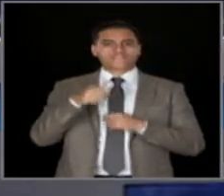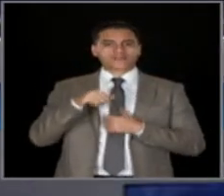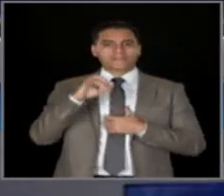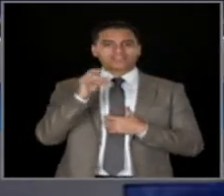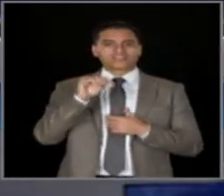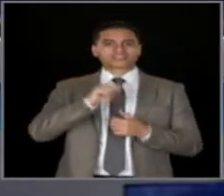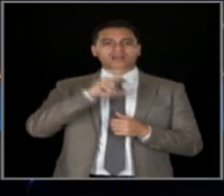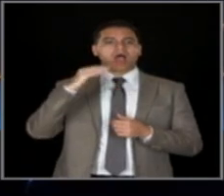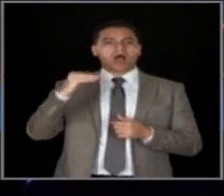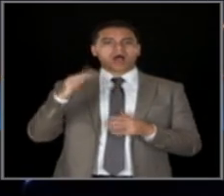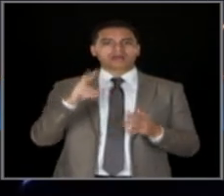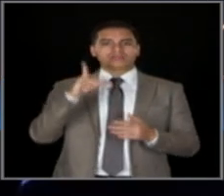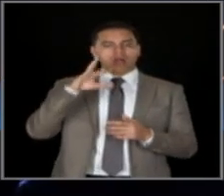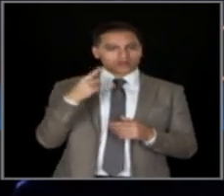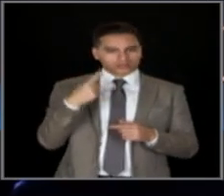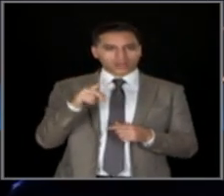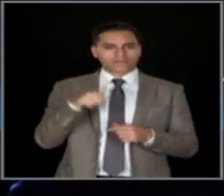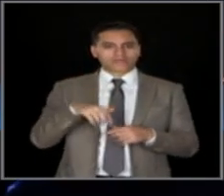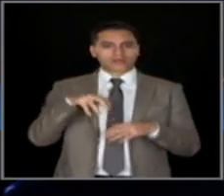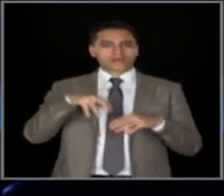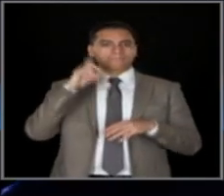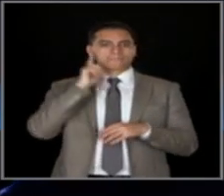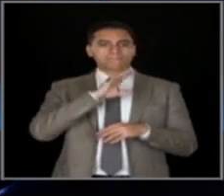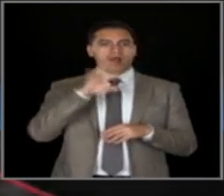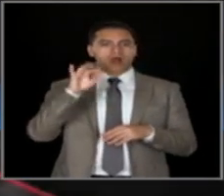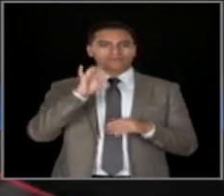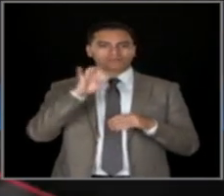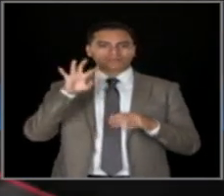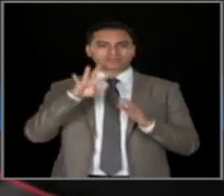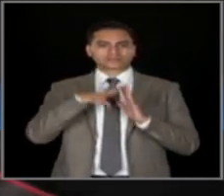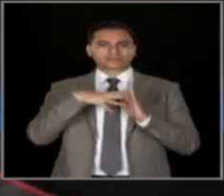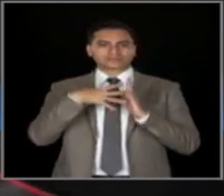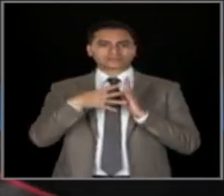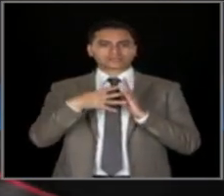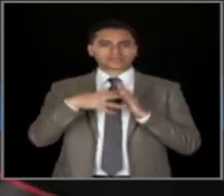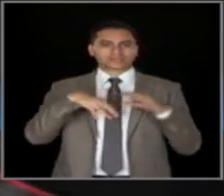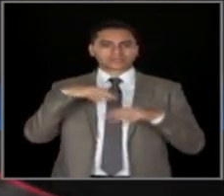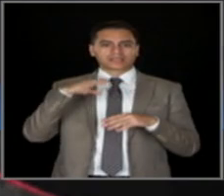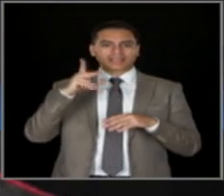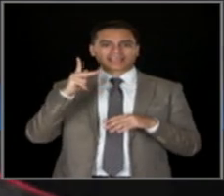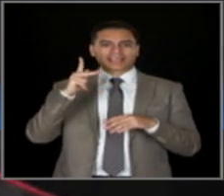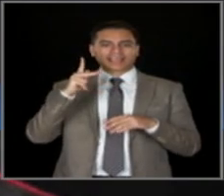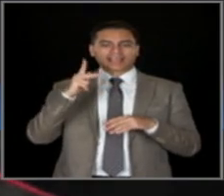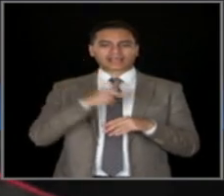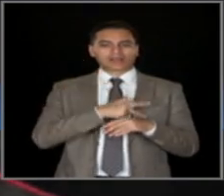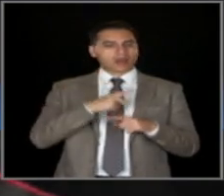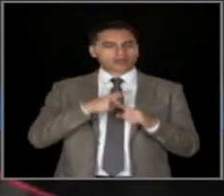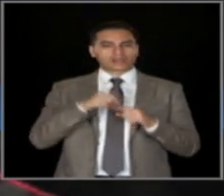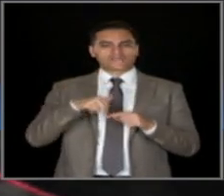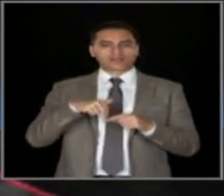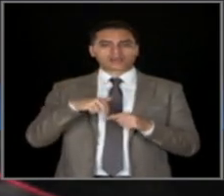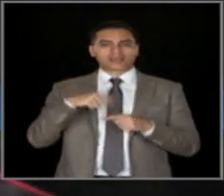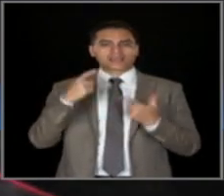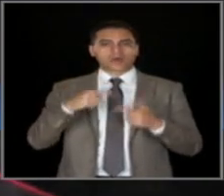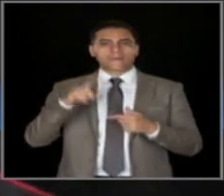طاهر. صح. ما هي الوحدة التي يرمز لها بالحرف كي في النظام الدولي للوحدات؟ كندل. غلط. ما هو نظام الحكم في